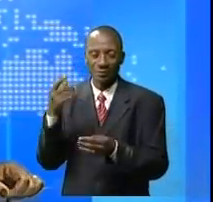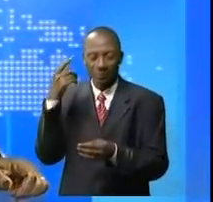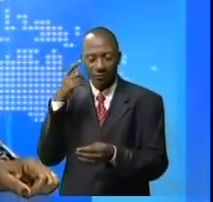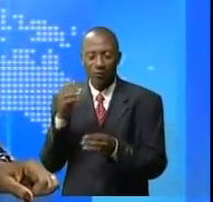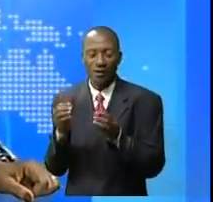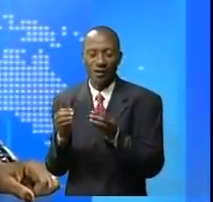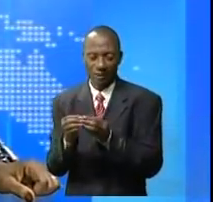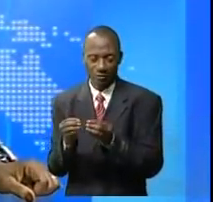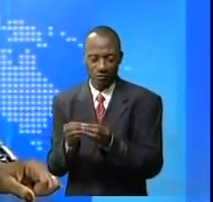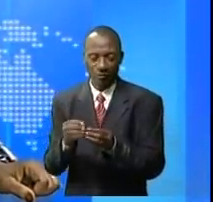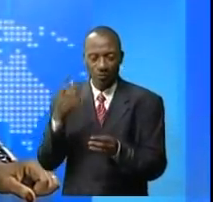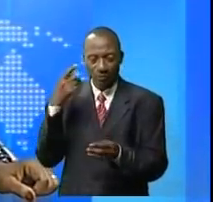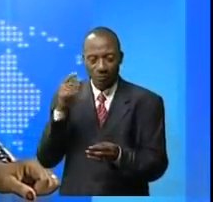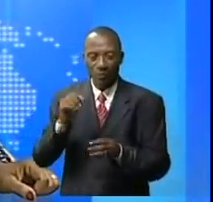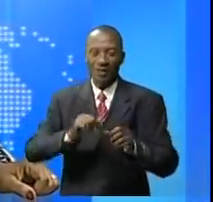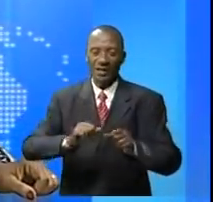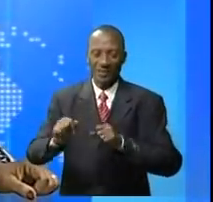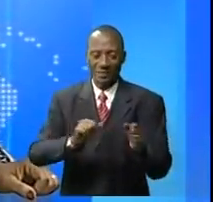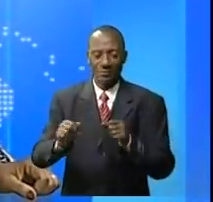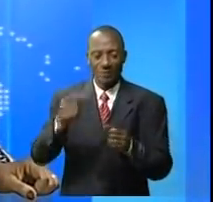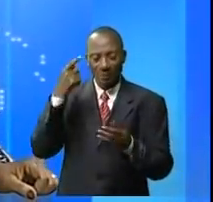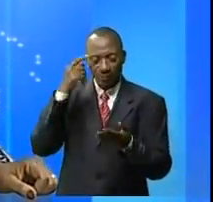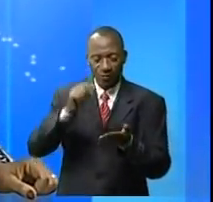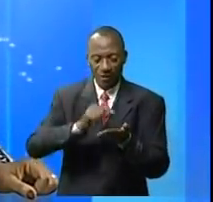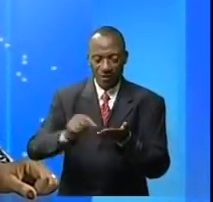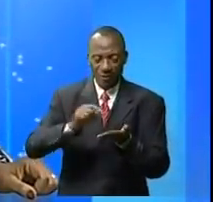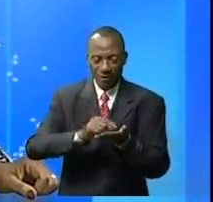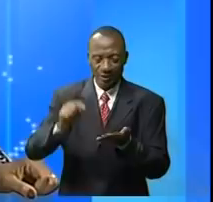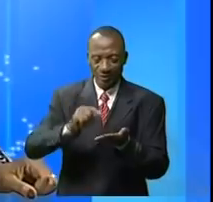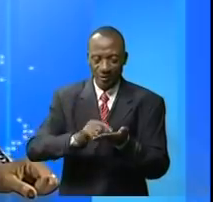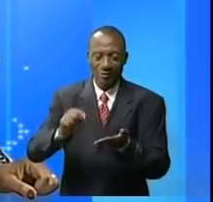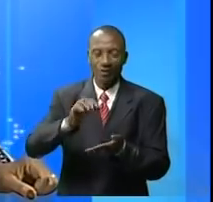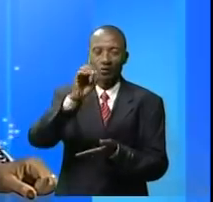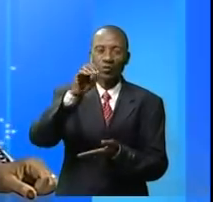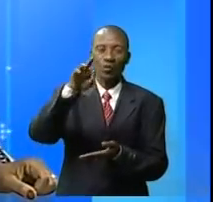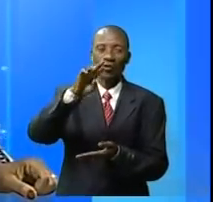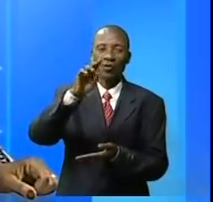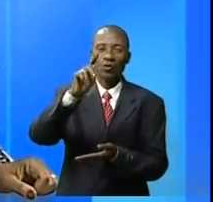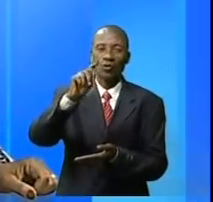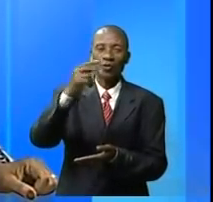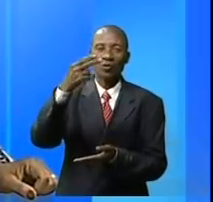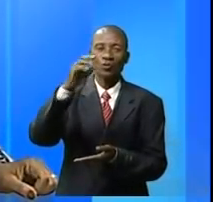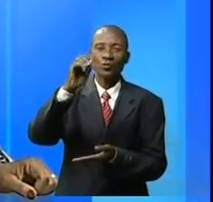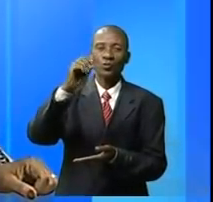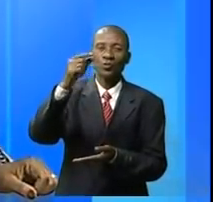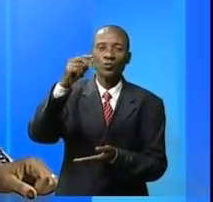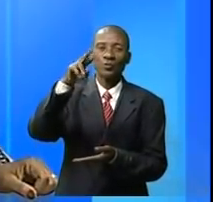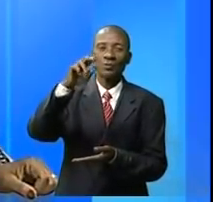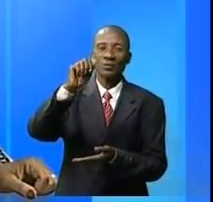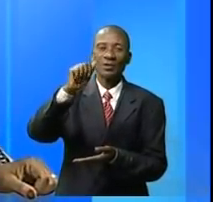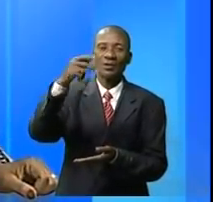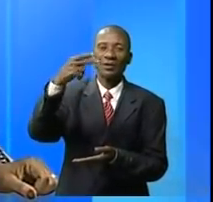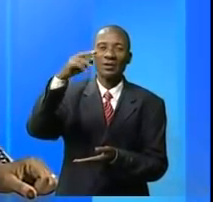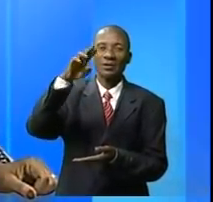français intitulé « Épelle-moi Moana ». Plus de 50 élèves des différentes écoles ont bénéficié de concours pour